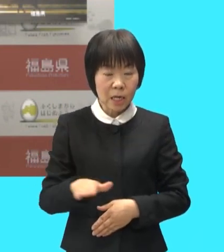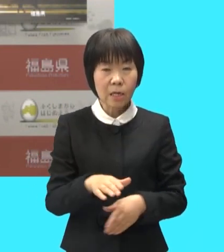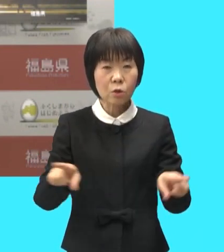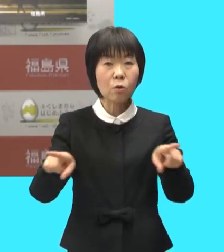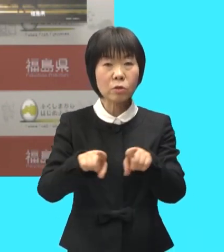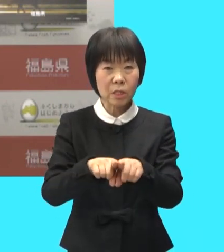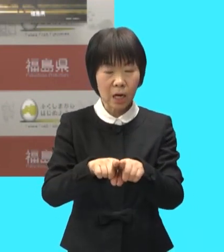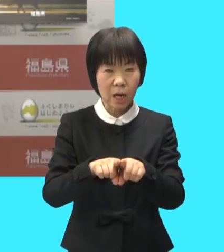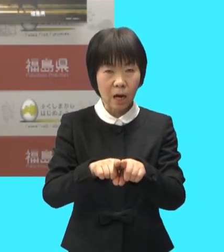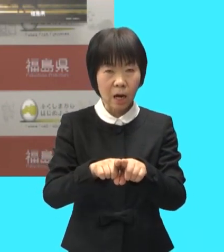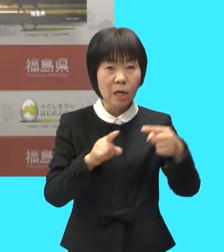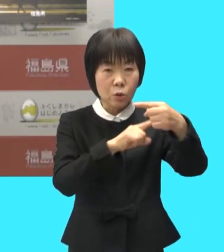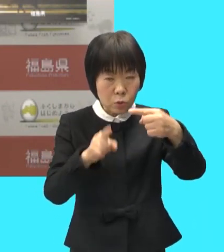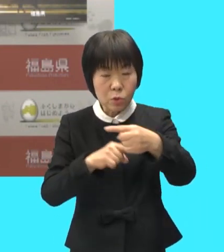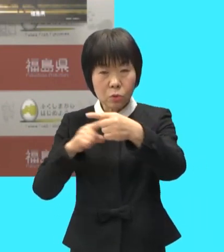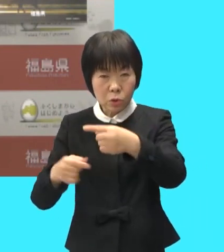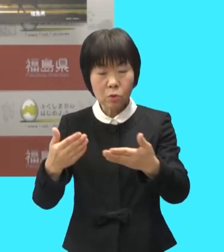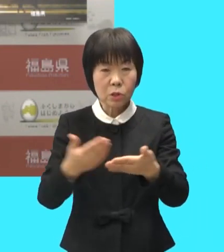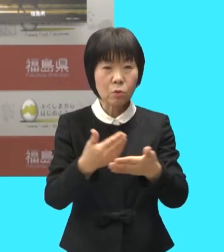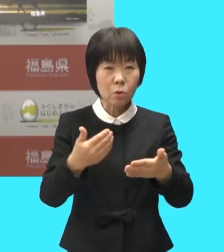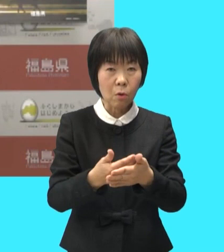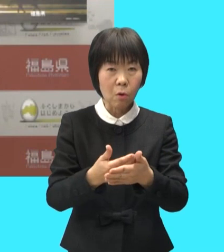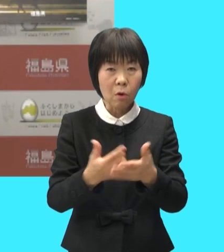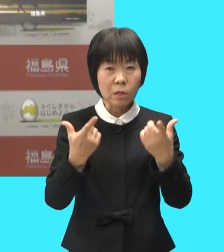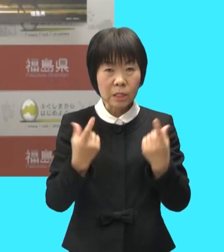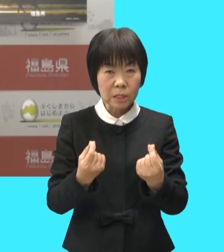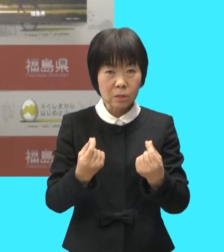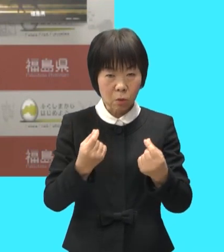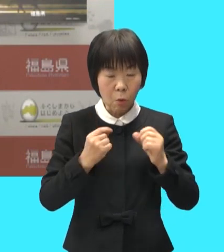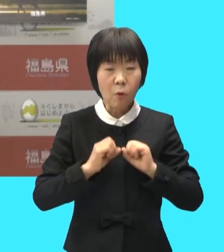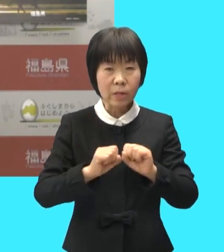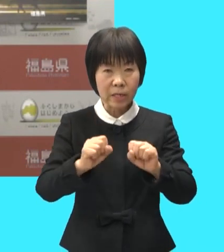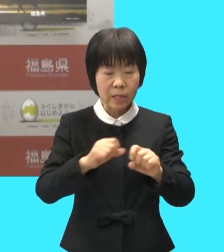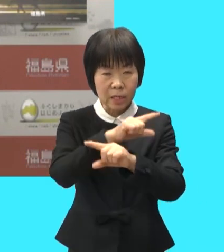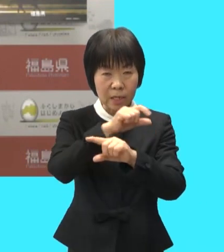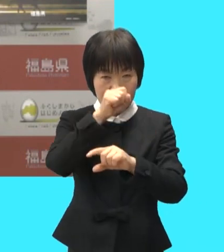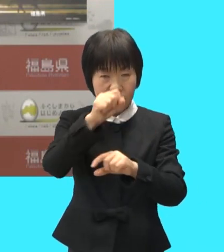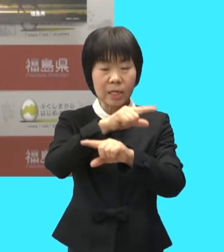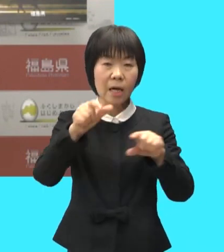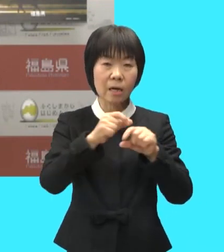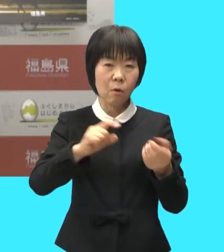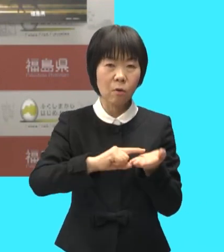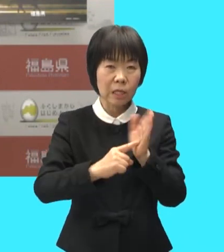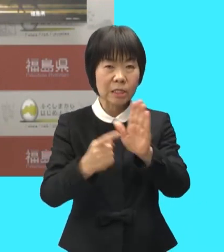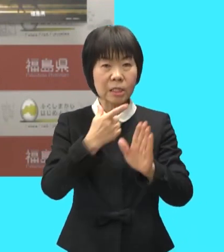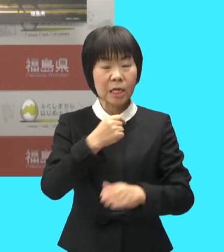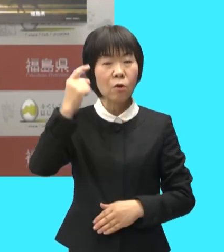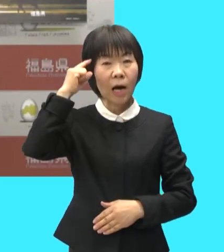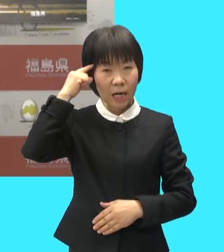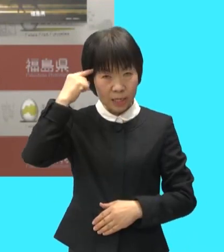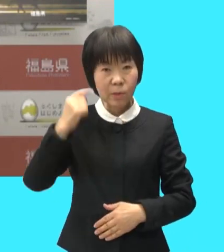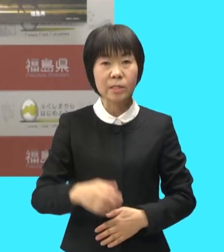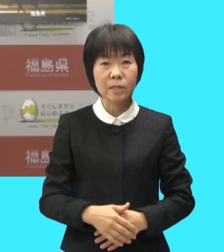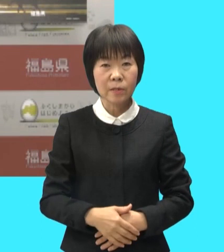ながら、目の前にある一つ一つの仕事にしっかり向き合い、結果を出していきたいと考えております。